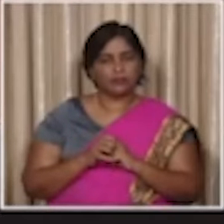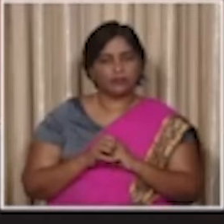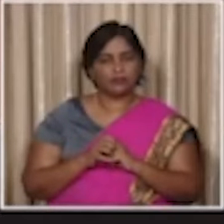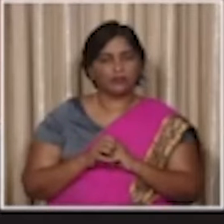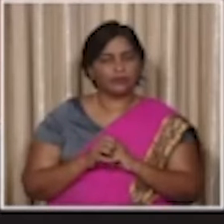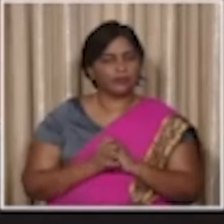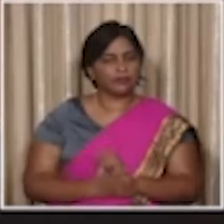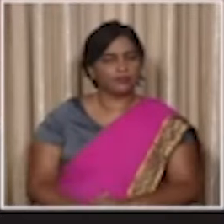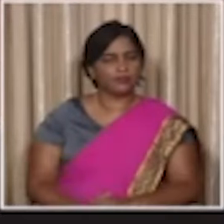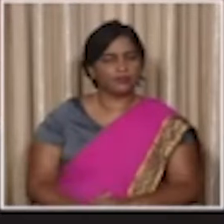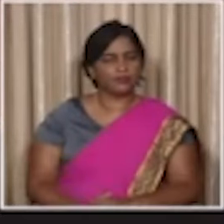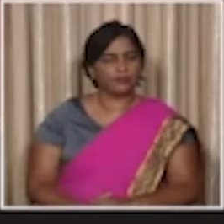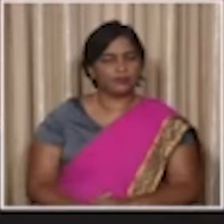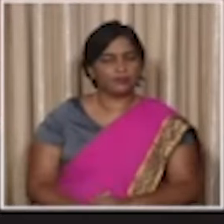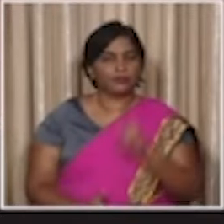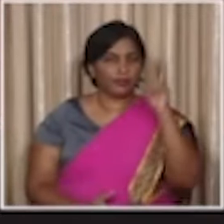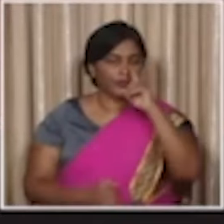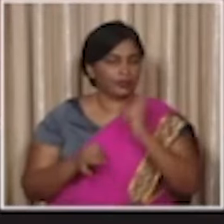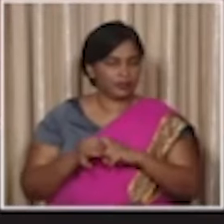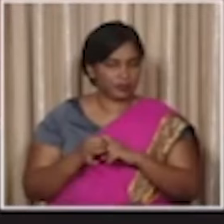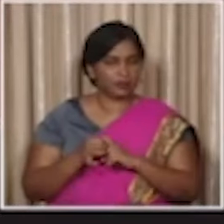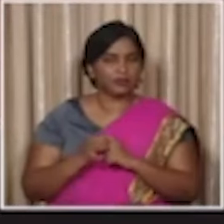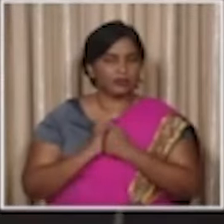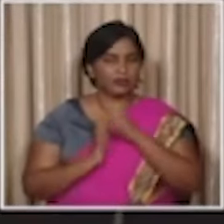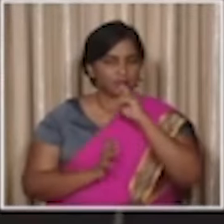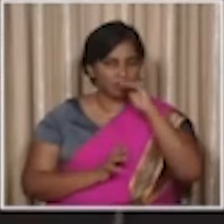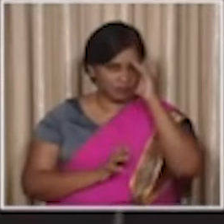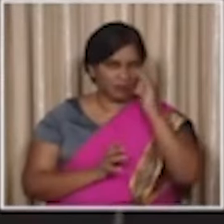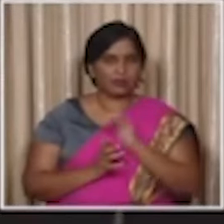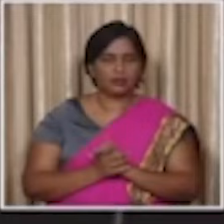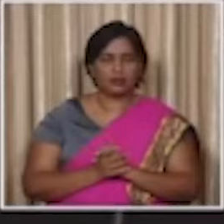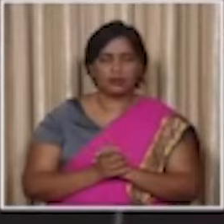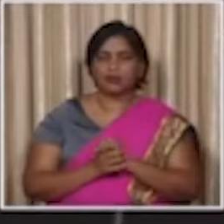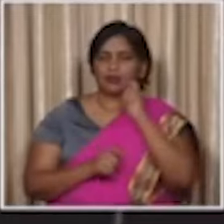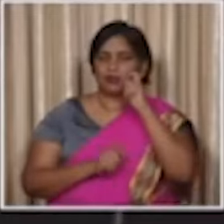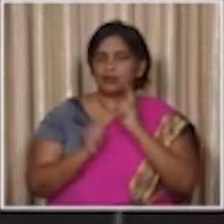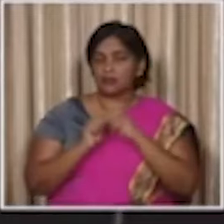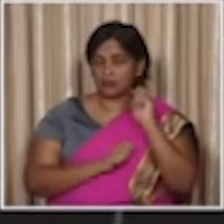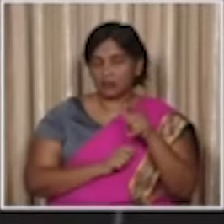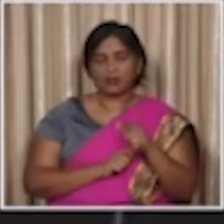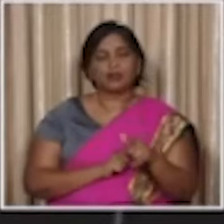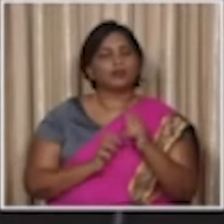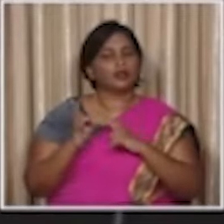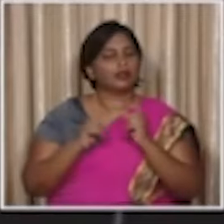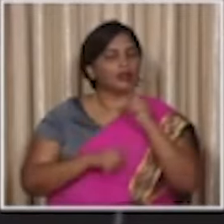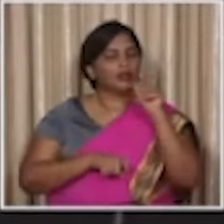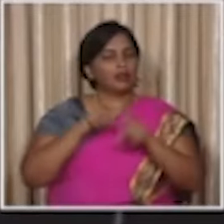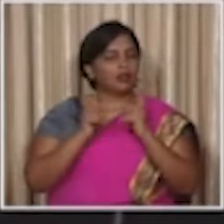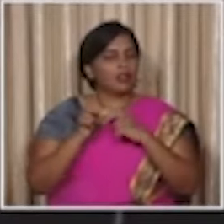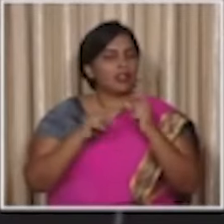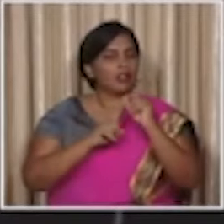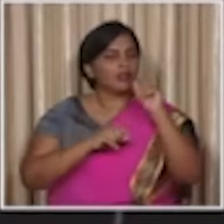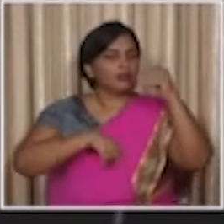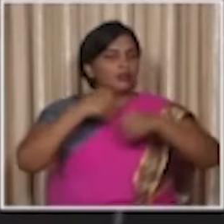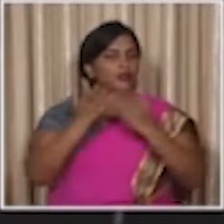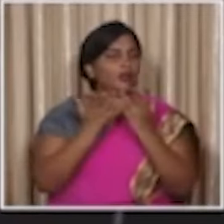3.6 පළවෙනි ප්‍රශ්නය ගරු කතානායකතුමනි අස්වසම පළමු වටේදී අයදුම්පත් කොපමණ සංඛ්‍යාවක්